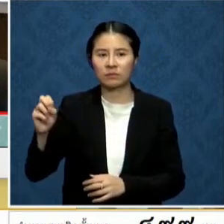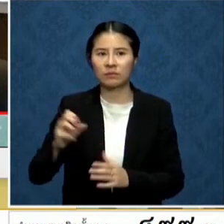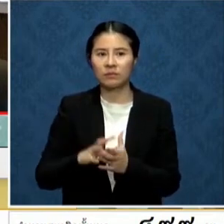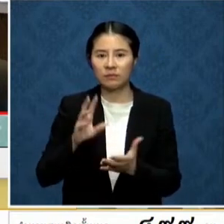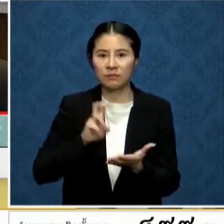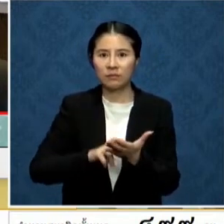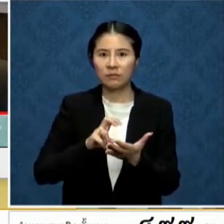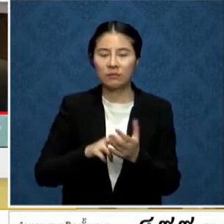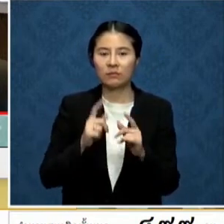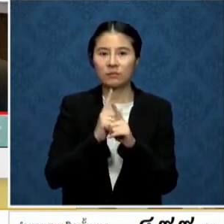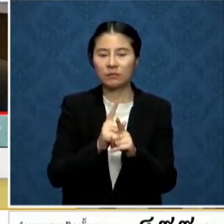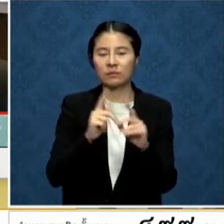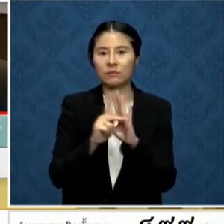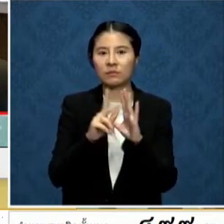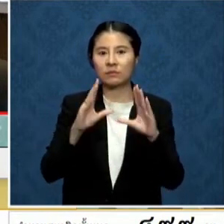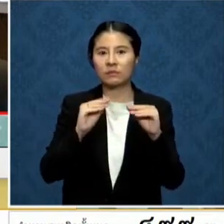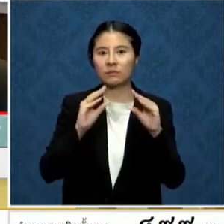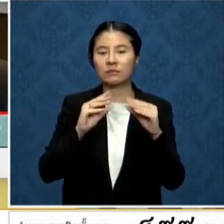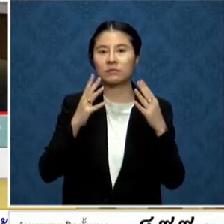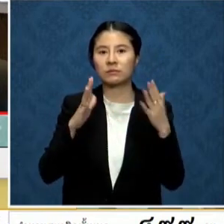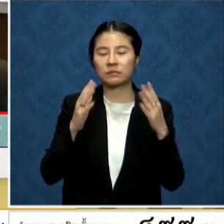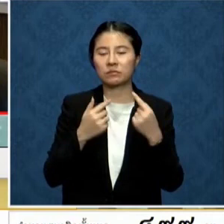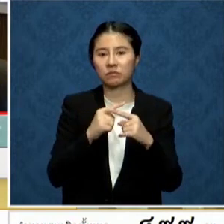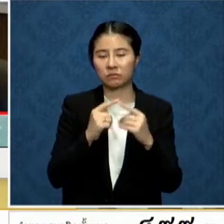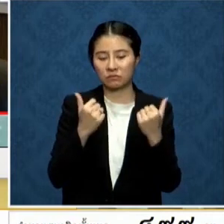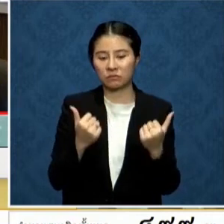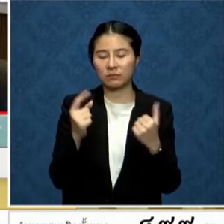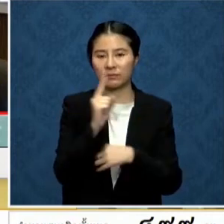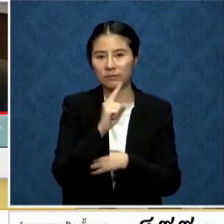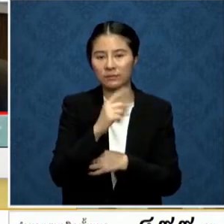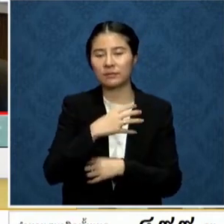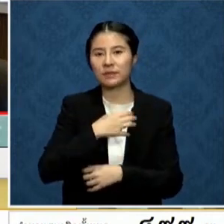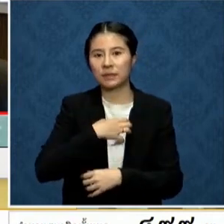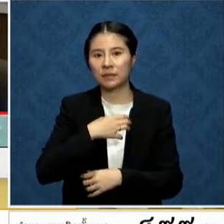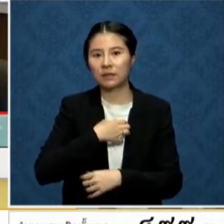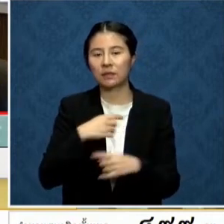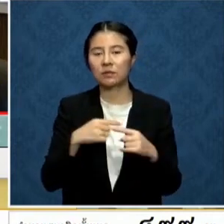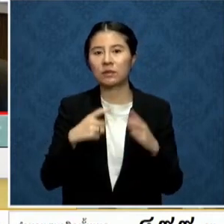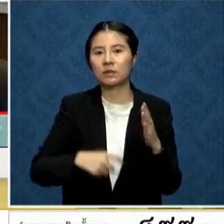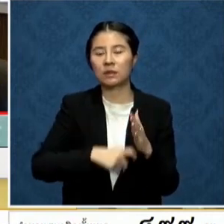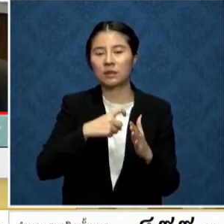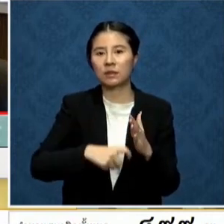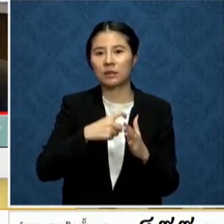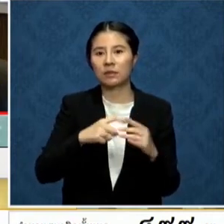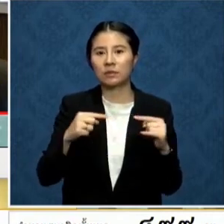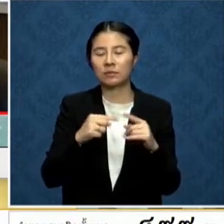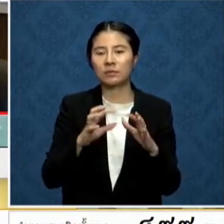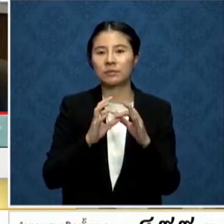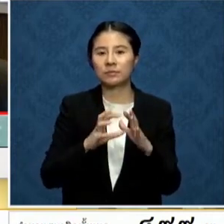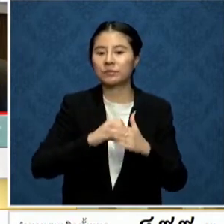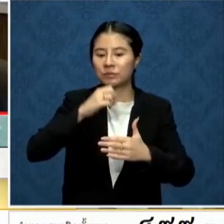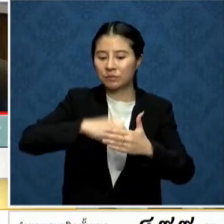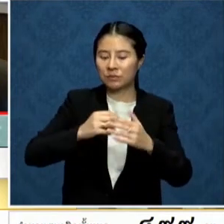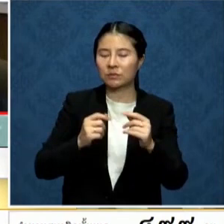เรื่องนี้เอาไว้ในข้อบังคับการประชุมสภานะคะดังนั้นถ้าเราอยากที่จะให้เหตุผลนี้นะคะมันถูกปัดตก